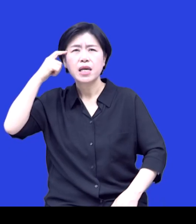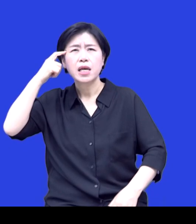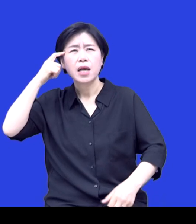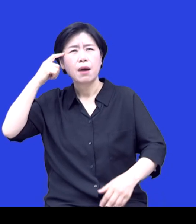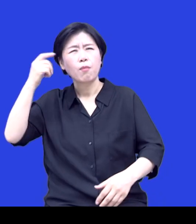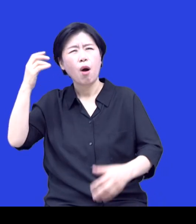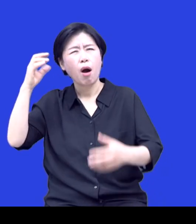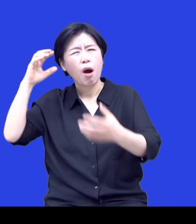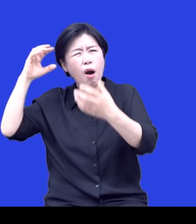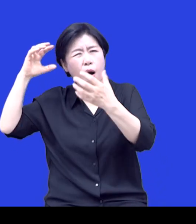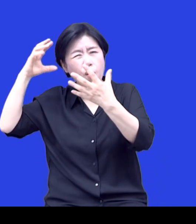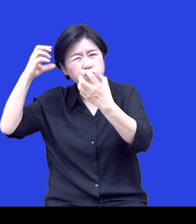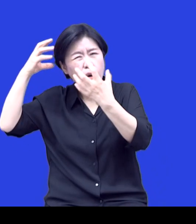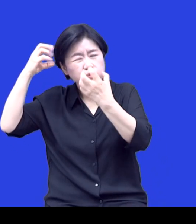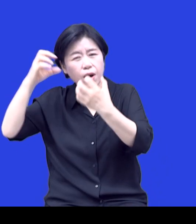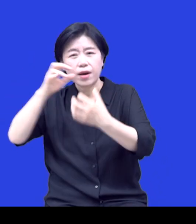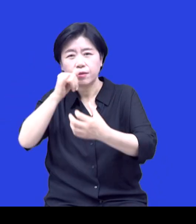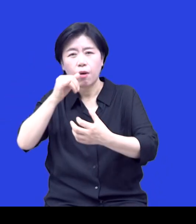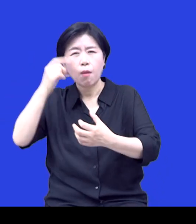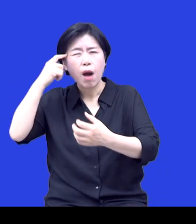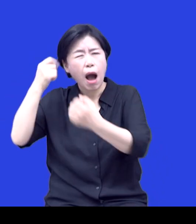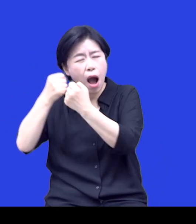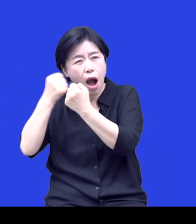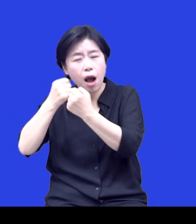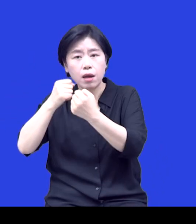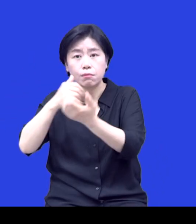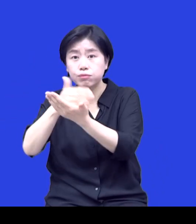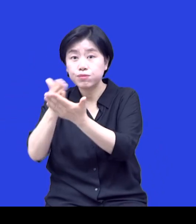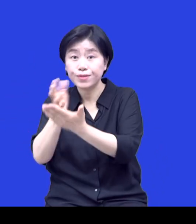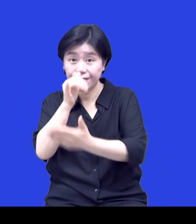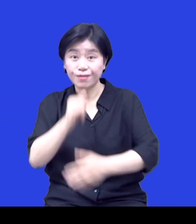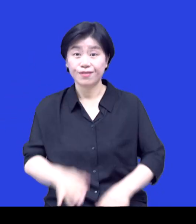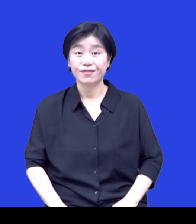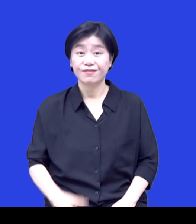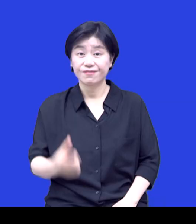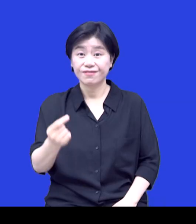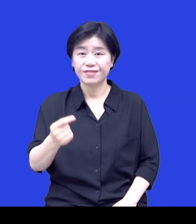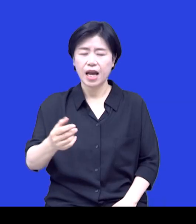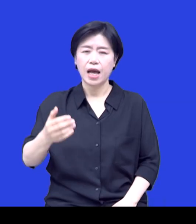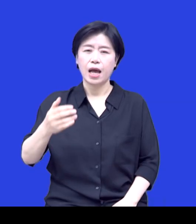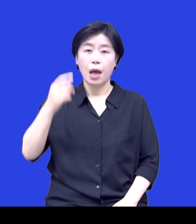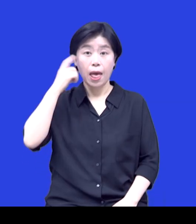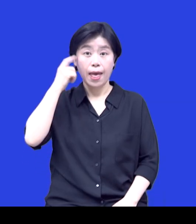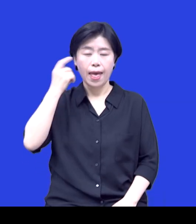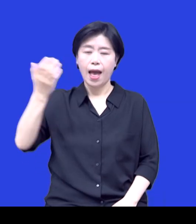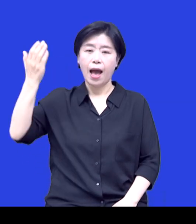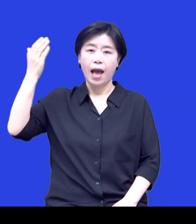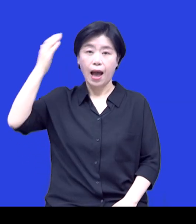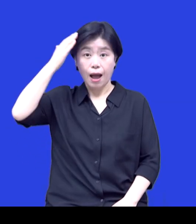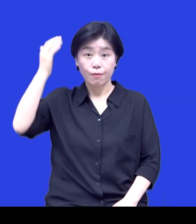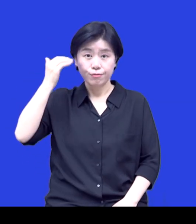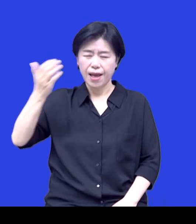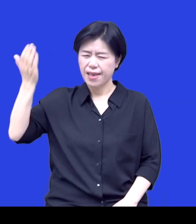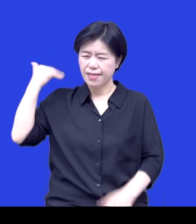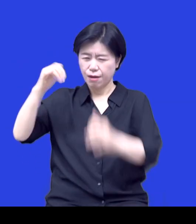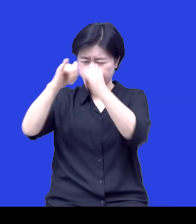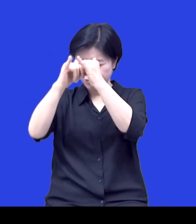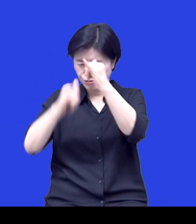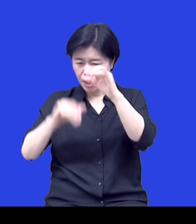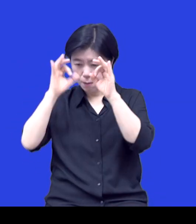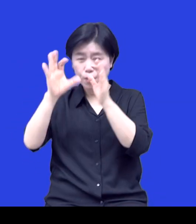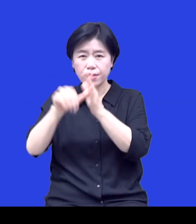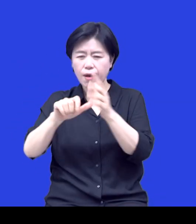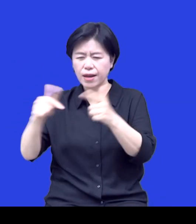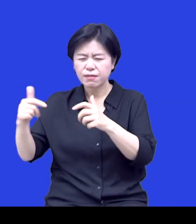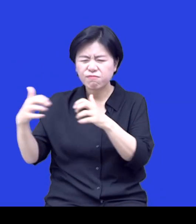지끈지끈하다 네, 다양하죠. 아주 다양하잖아요. 네. 그런데 우리 민족이 그만큼 고통을 많이 겪어서 표현법이 다양한데 네. 이게 영어로